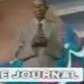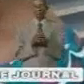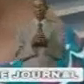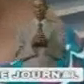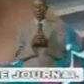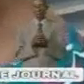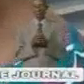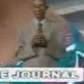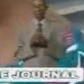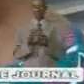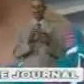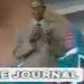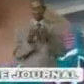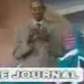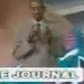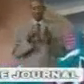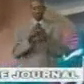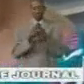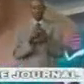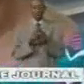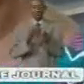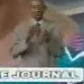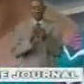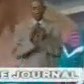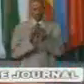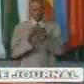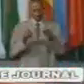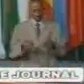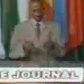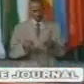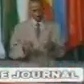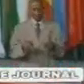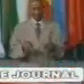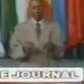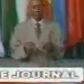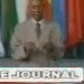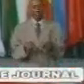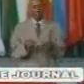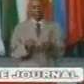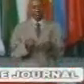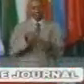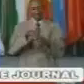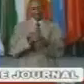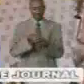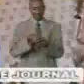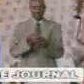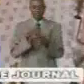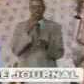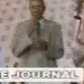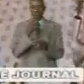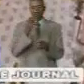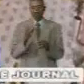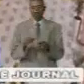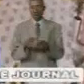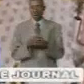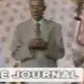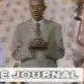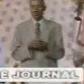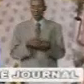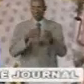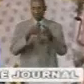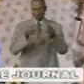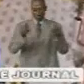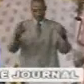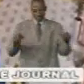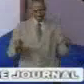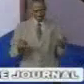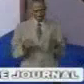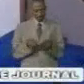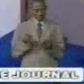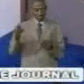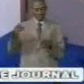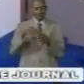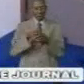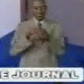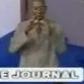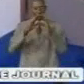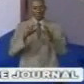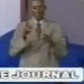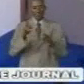problèmes de l'heure qui se posent dans le monde francophone. La salle de banquet du Palais du Peuple a servi de cadre à ces deux